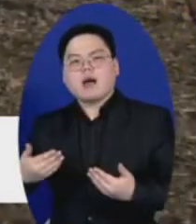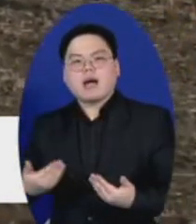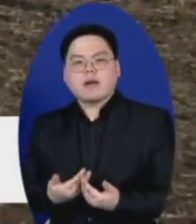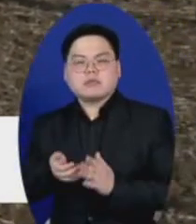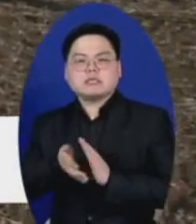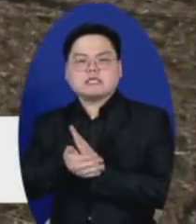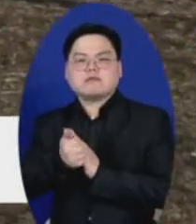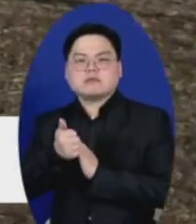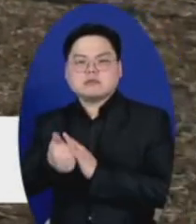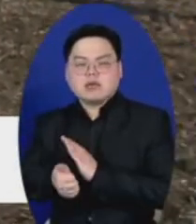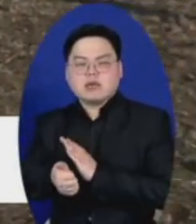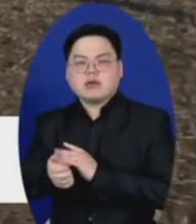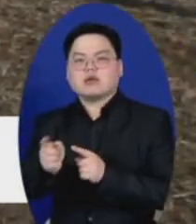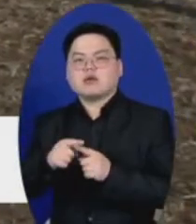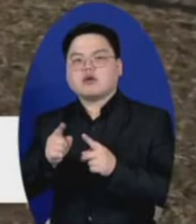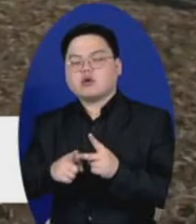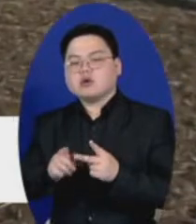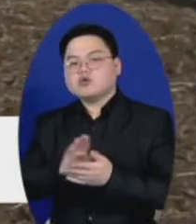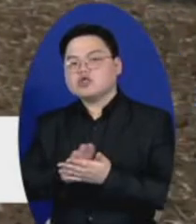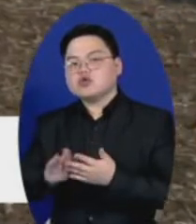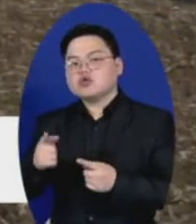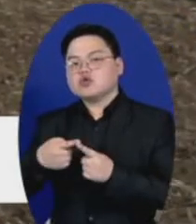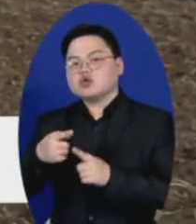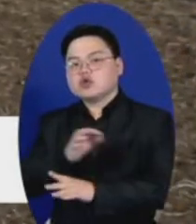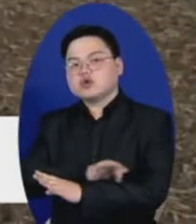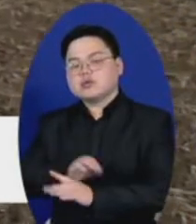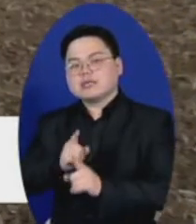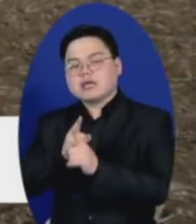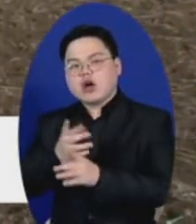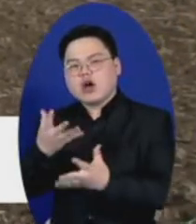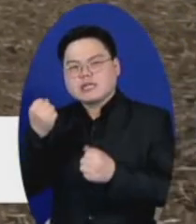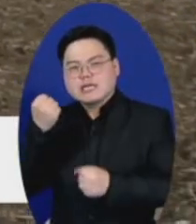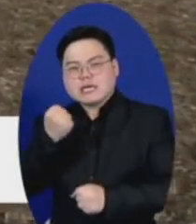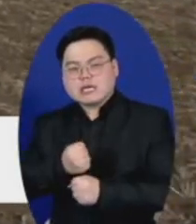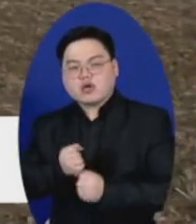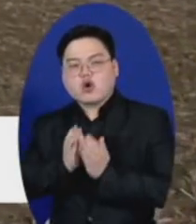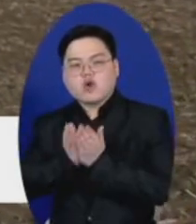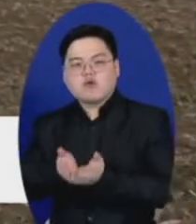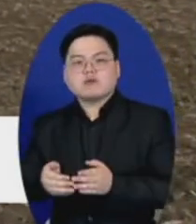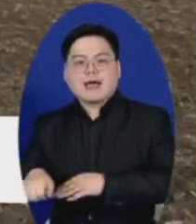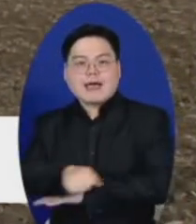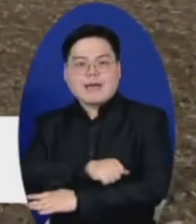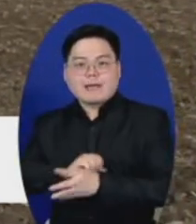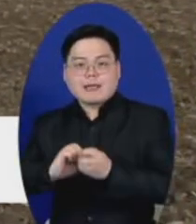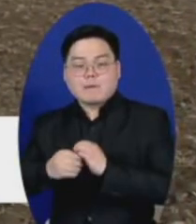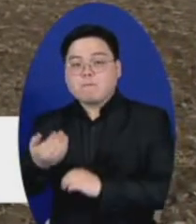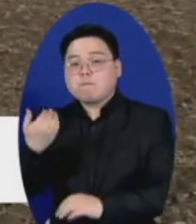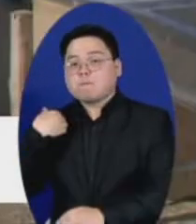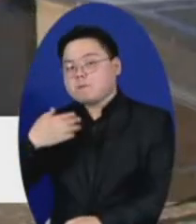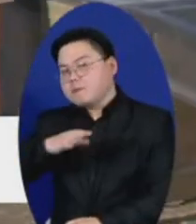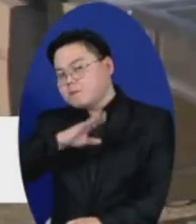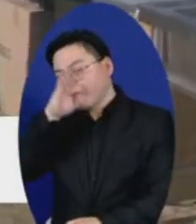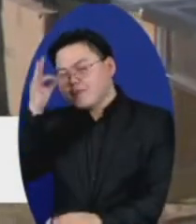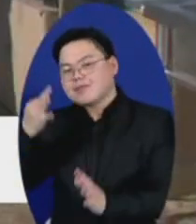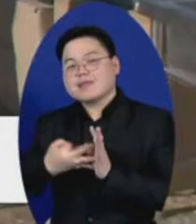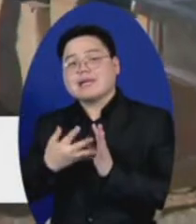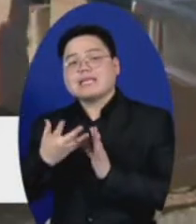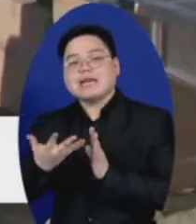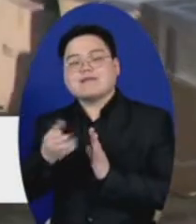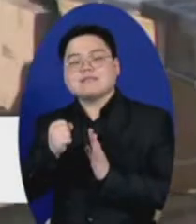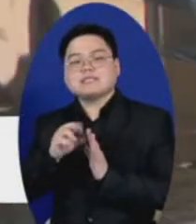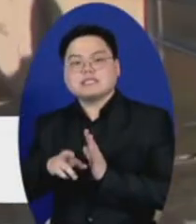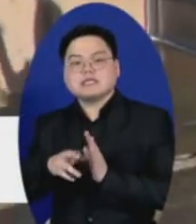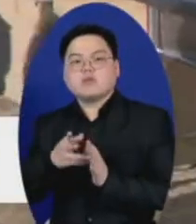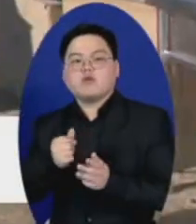чадвар өндөр. Мөн үнээс гадна шинэ хөдөө төслийн хүрээнд олон ажил Хөвсгөл аймагт өрнөсөн. Жишээлбэл өнгөрсөн 185 сая төгрөгийн хөрөнгө